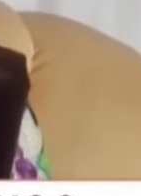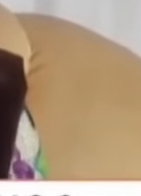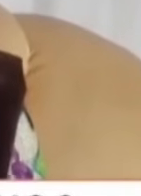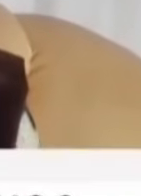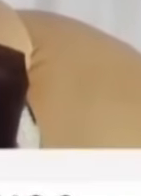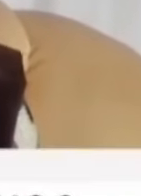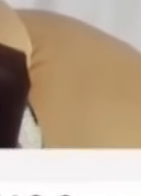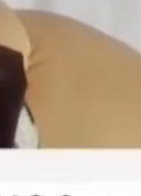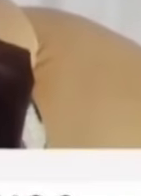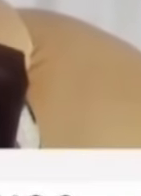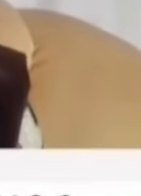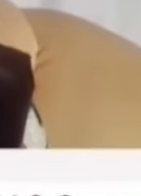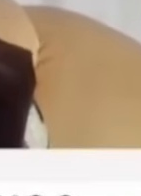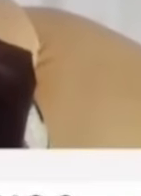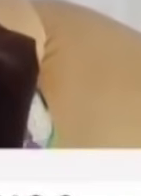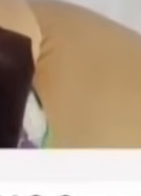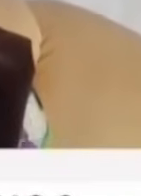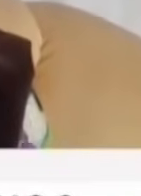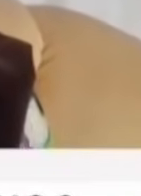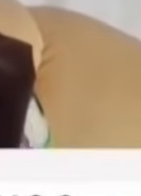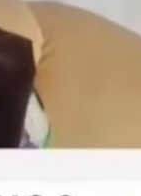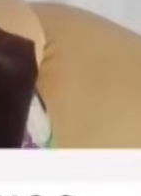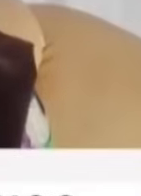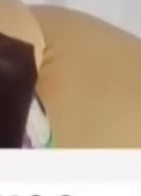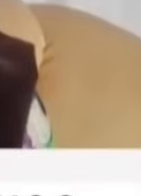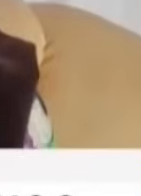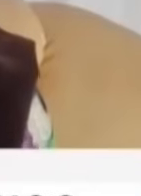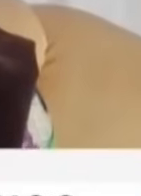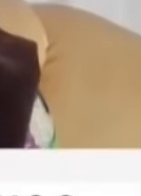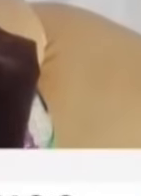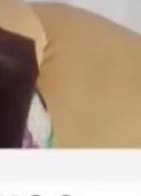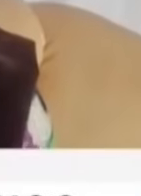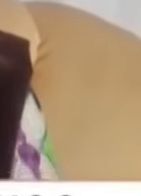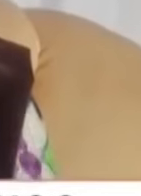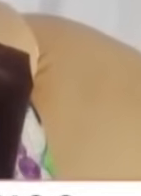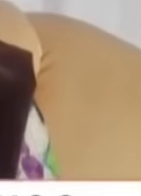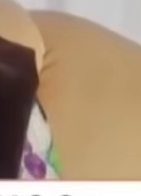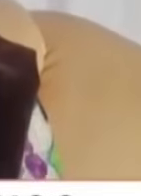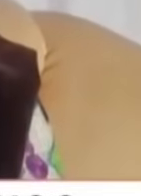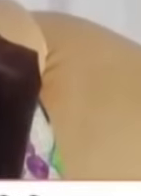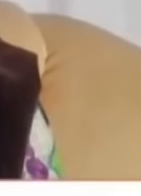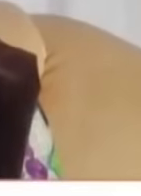etuukawo njagala okugyebaza njebaza olw'okuwa omwagaanya guno